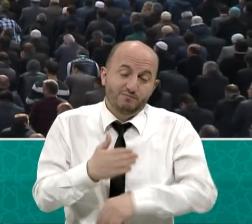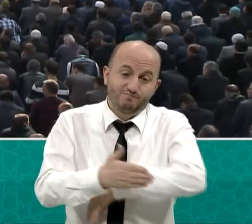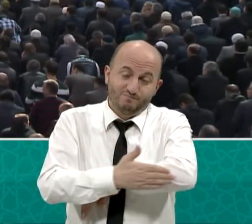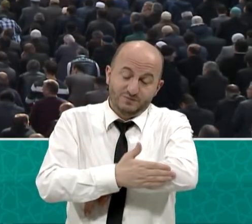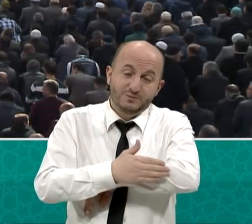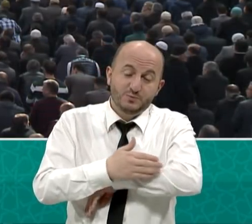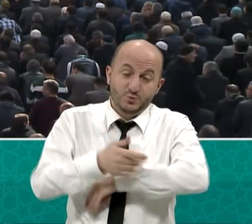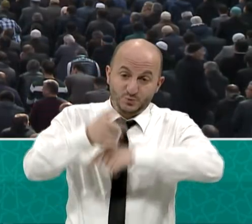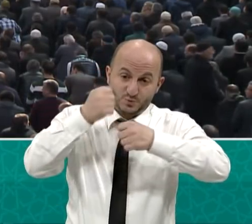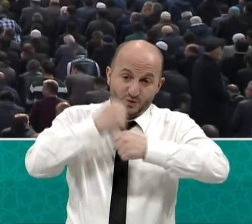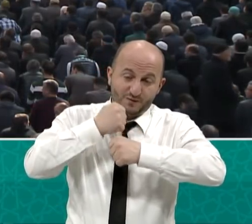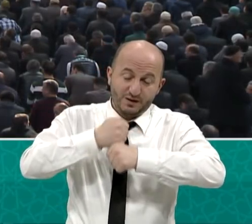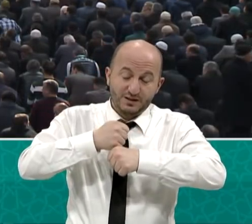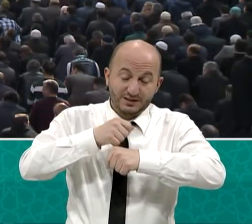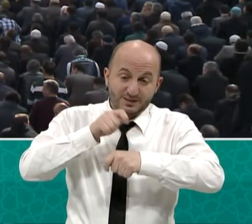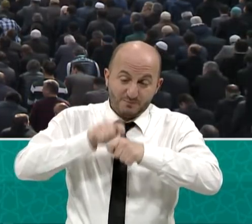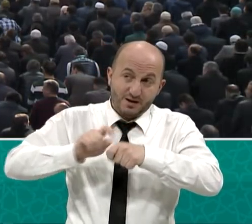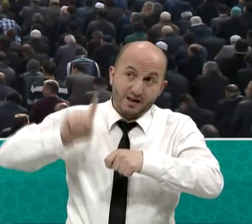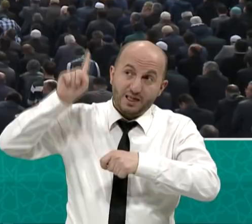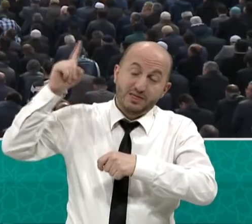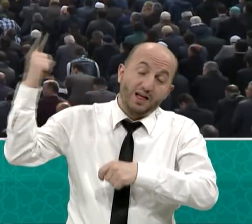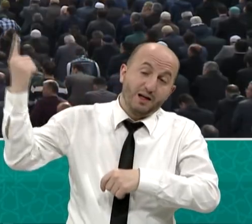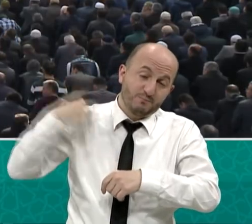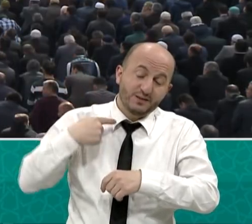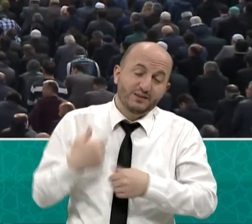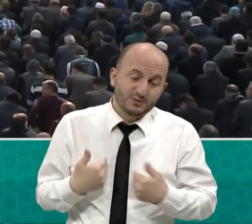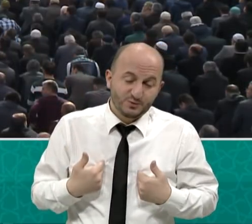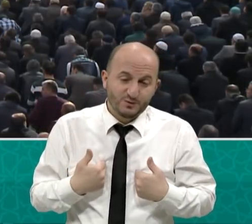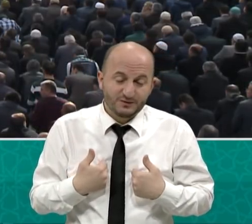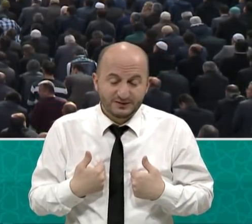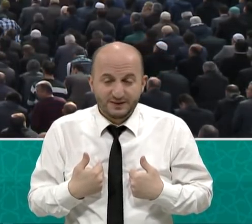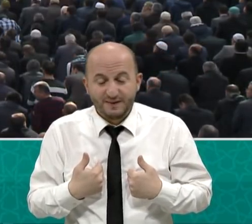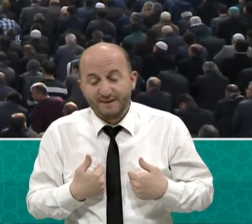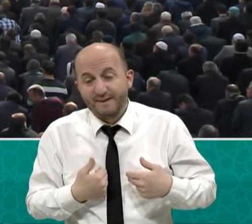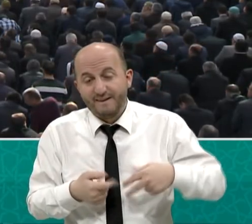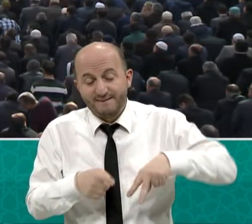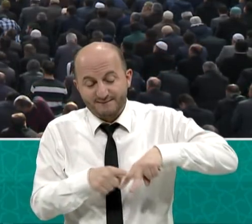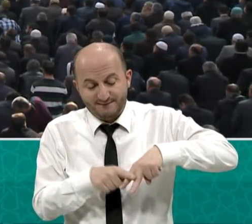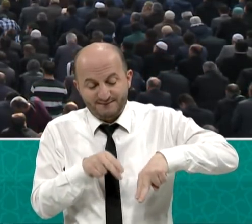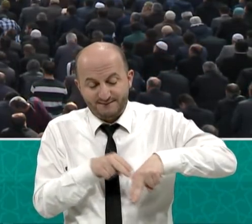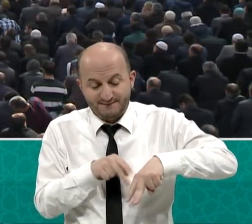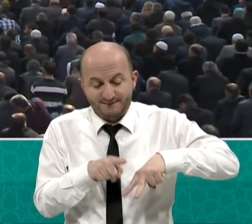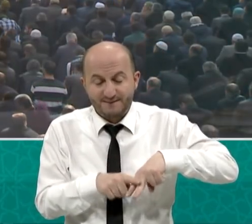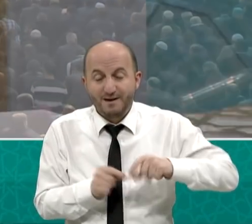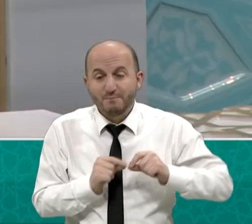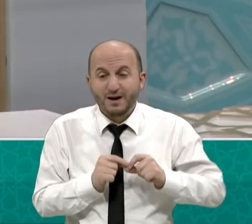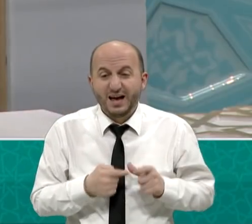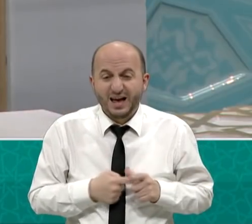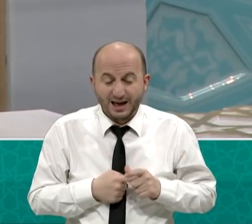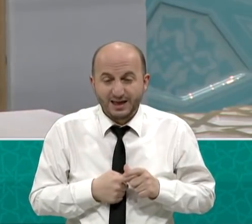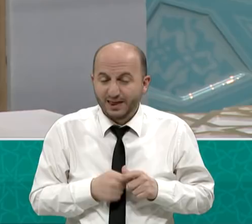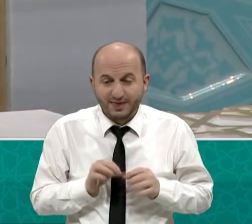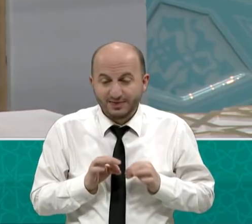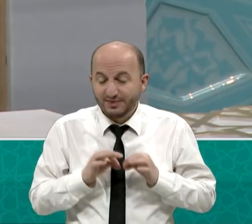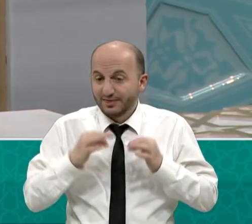üzerimize düşen görevleri yapmayı Rabbimiz Beled suresinde Akabe diye bir şeyden bahsederek buna vurgu yapar. Akabe